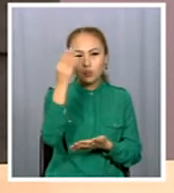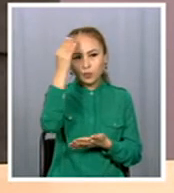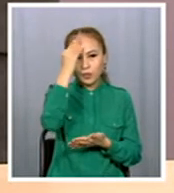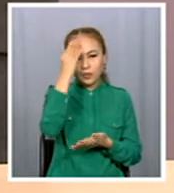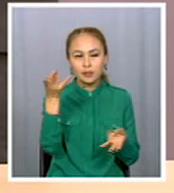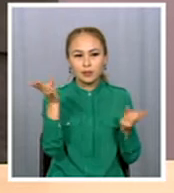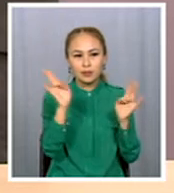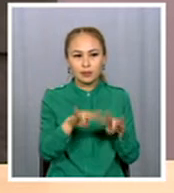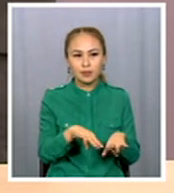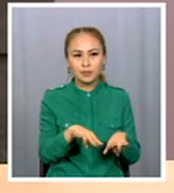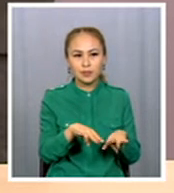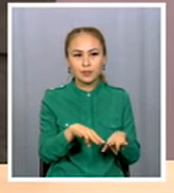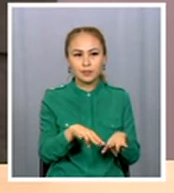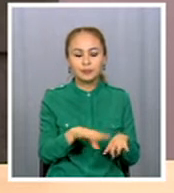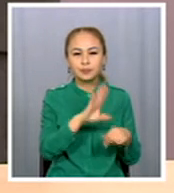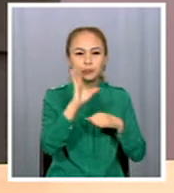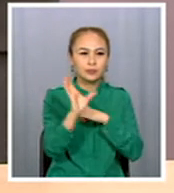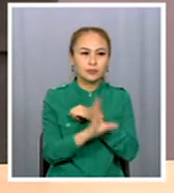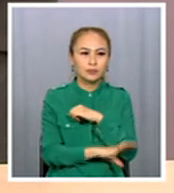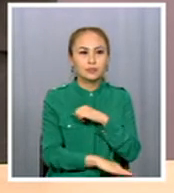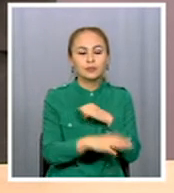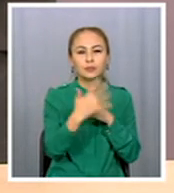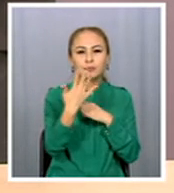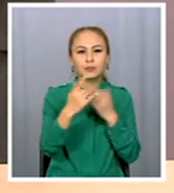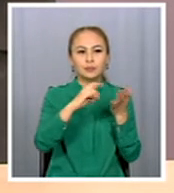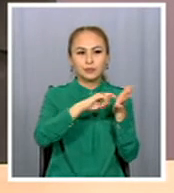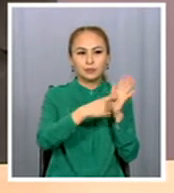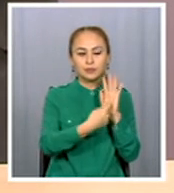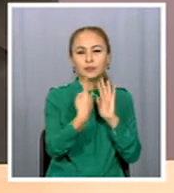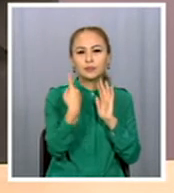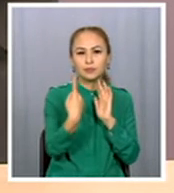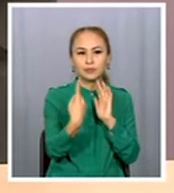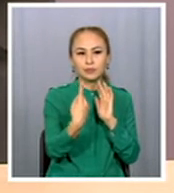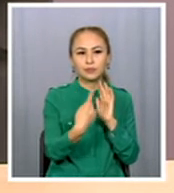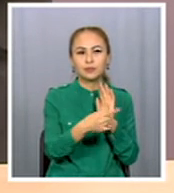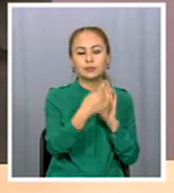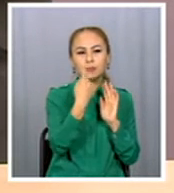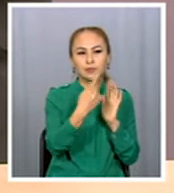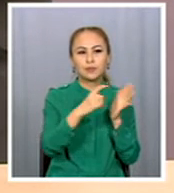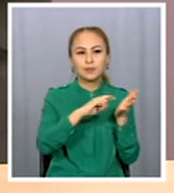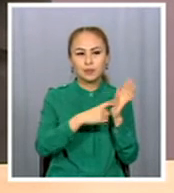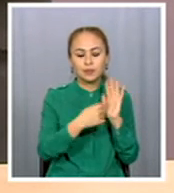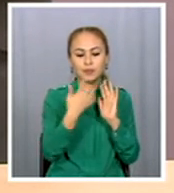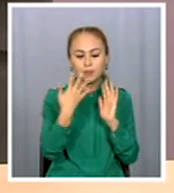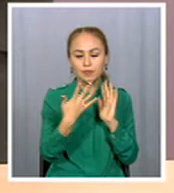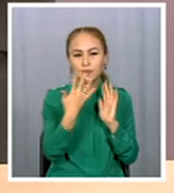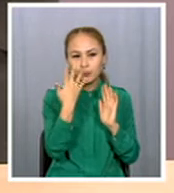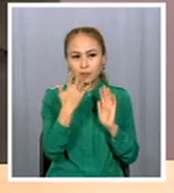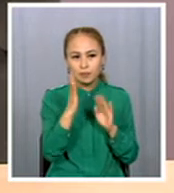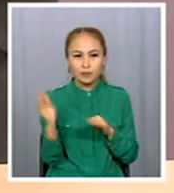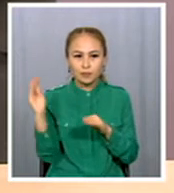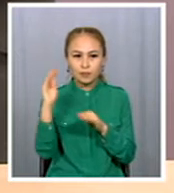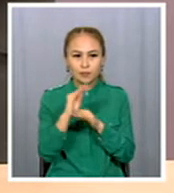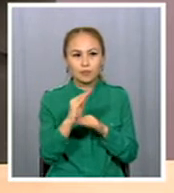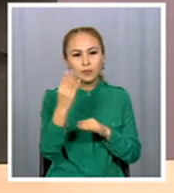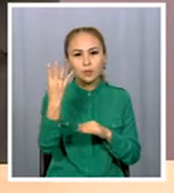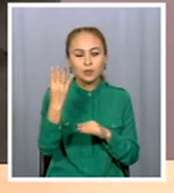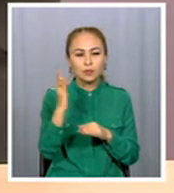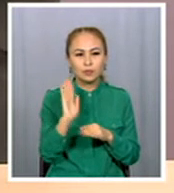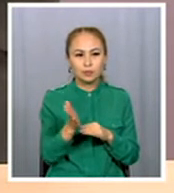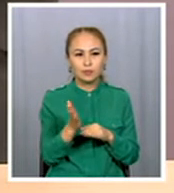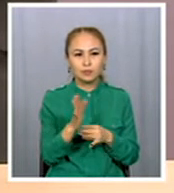сақтаймыз. Соңында 5-ті 1-ге көбейтеміз. Көбейтінінің мәні 5-ке тең. 5-ке ойдағы 4-ті